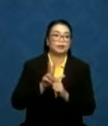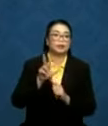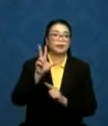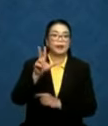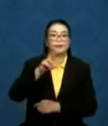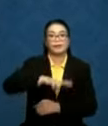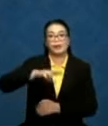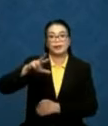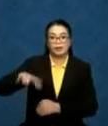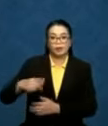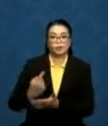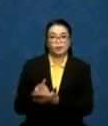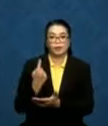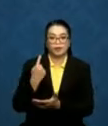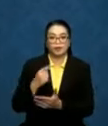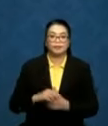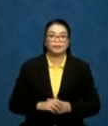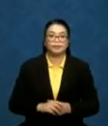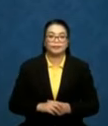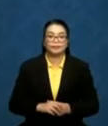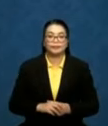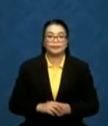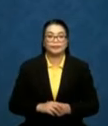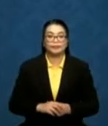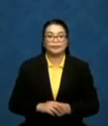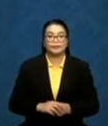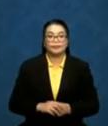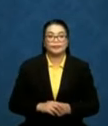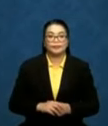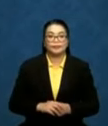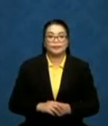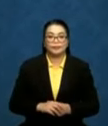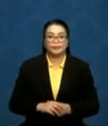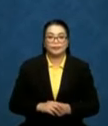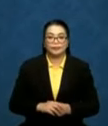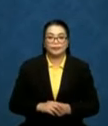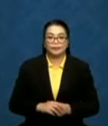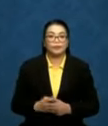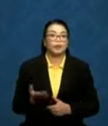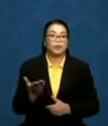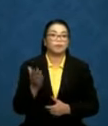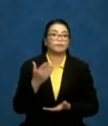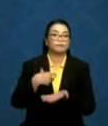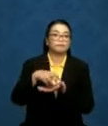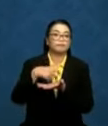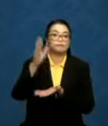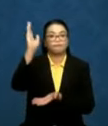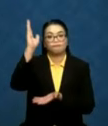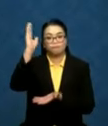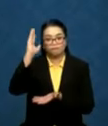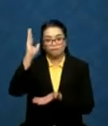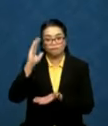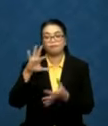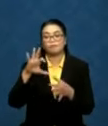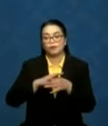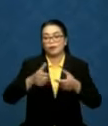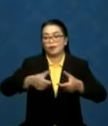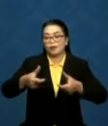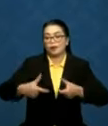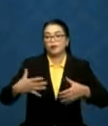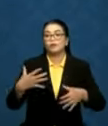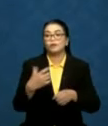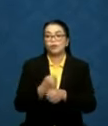เพื่อไทยท่านประธานครับขออนุญาตร่วมอภิปรายรับทราบรายงานของผู้สอบ